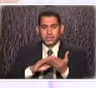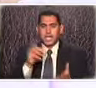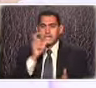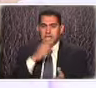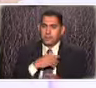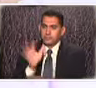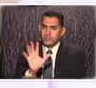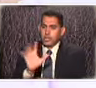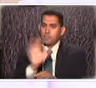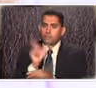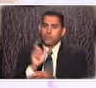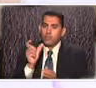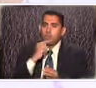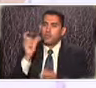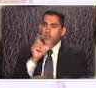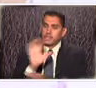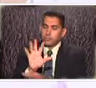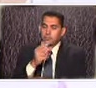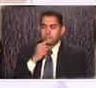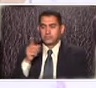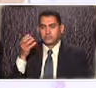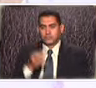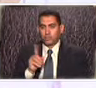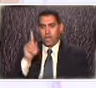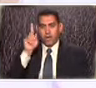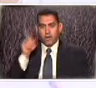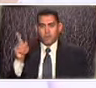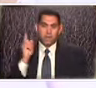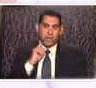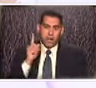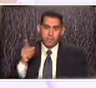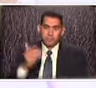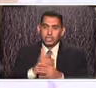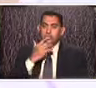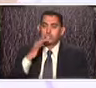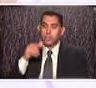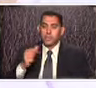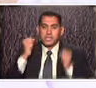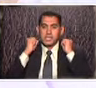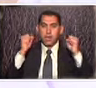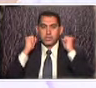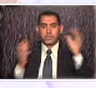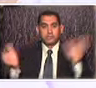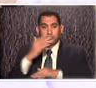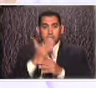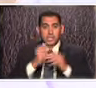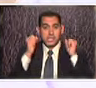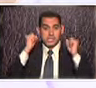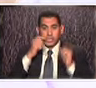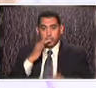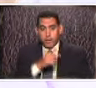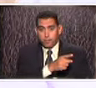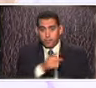يظنون انهم يخدمون الاسلام تحسب على الاسلام نعم بالمعنى الشبابي الثوري اذا وجد من الشباب